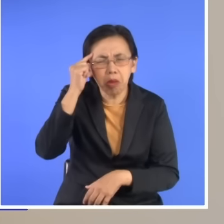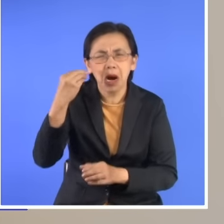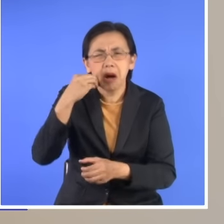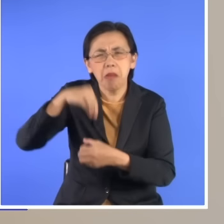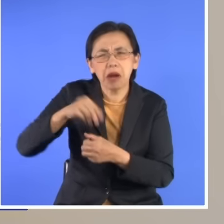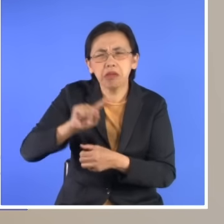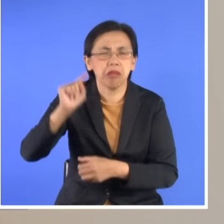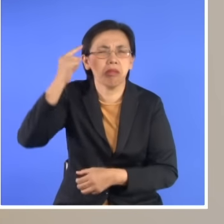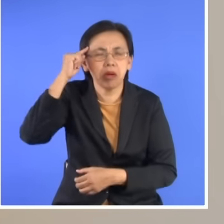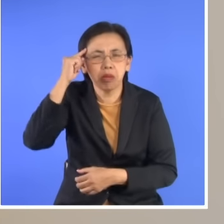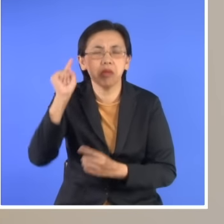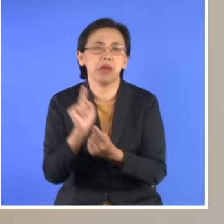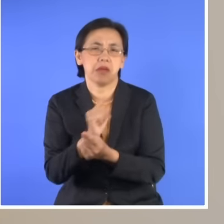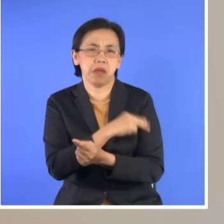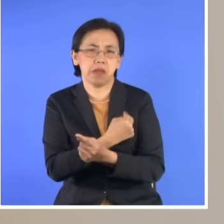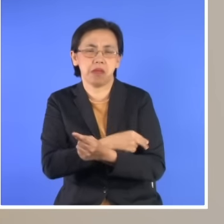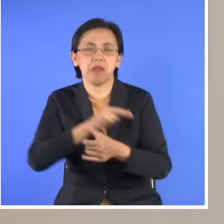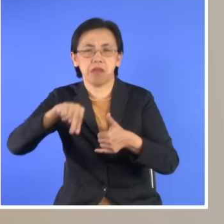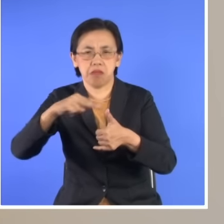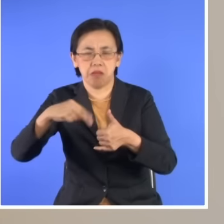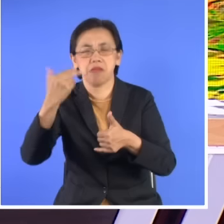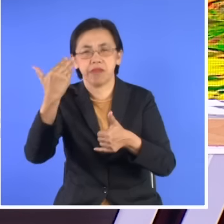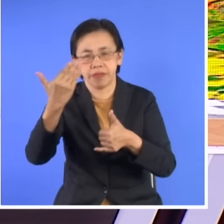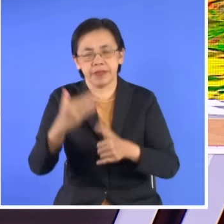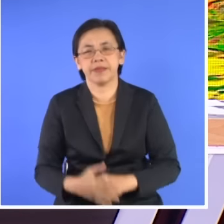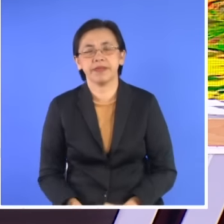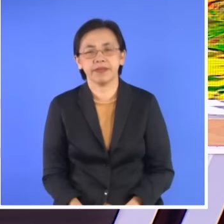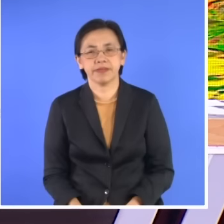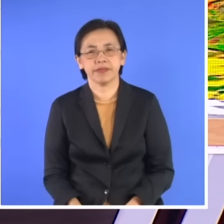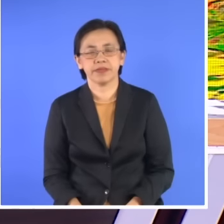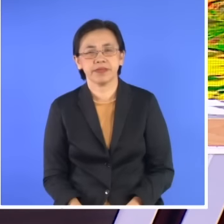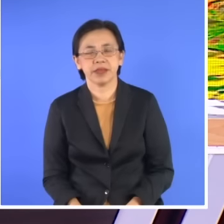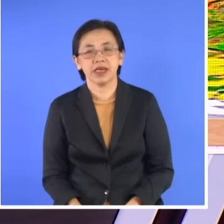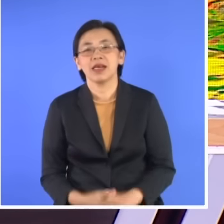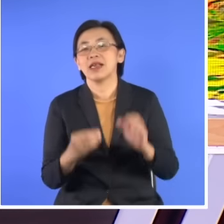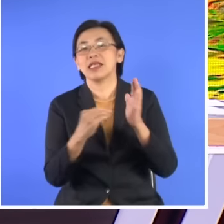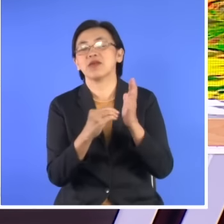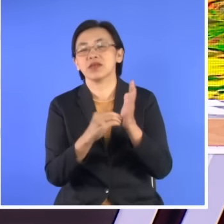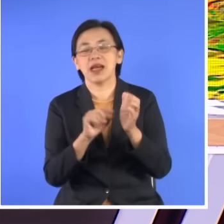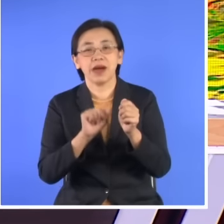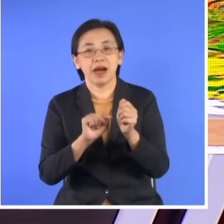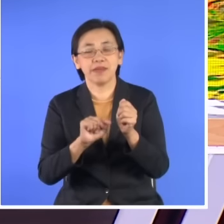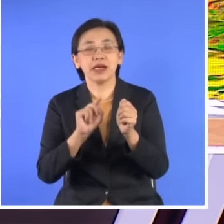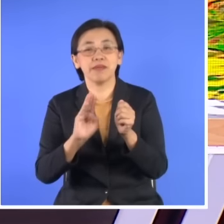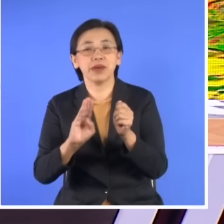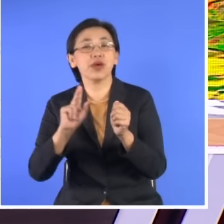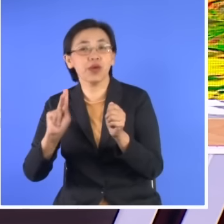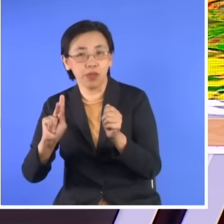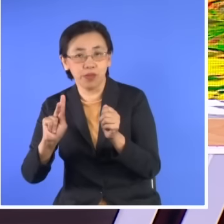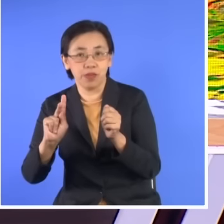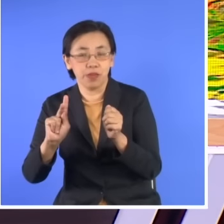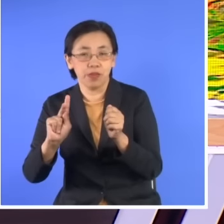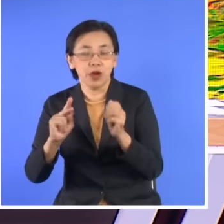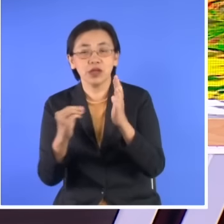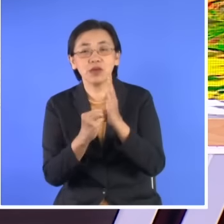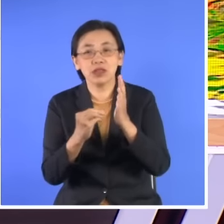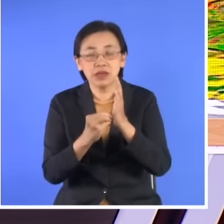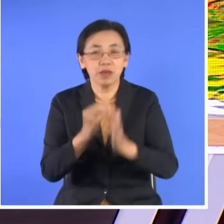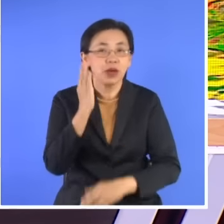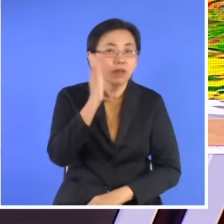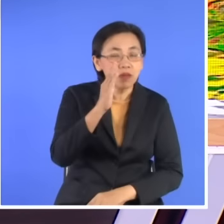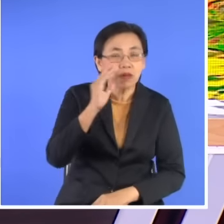ครับคเหตุนี้ที่บึงกลุ่มกรุงเทพฯคือมีคลิปคนึงคุณผู้ชมที่เป็นเหตุการณ์ของชายหญิงคู่